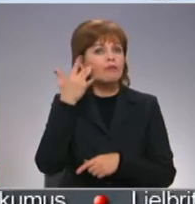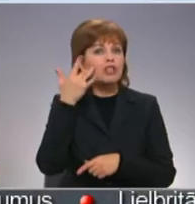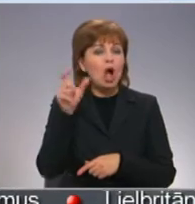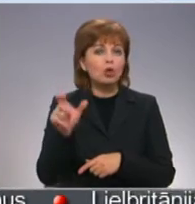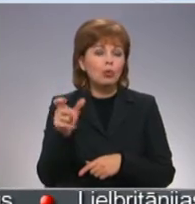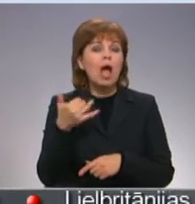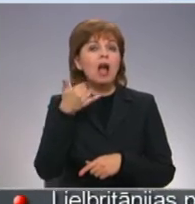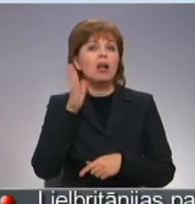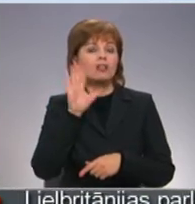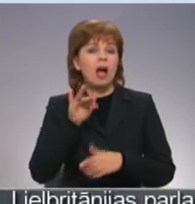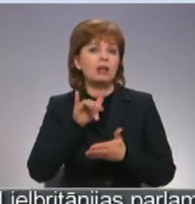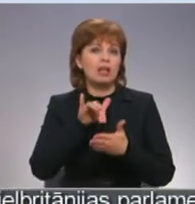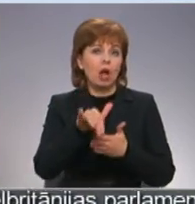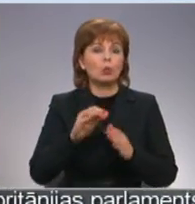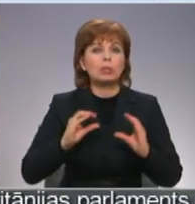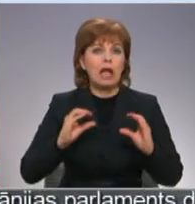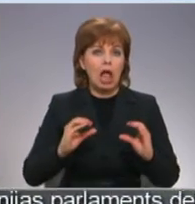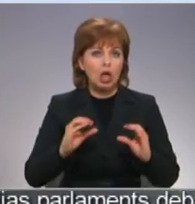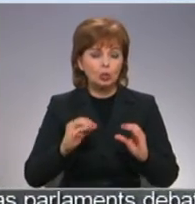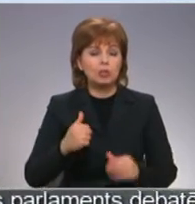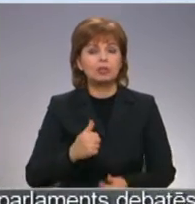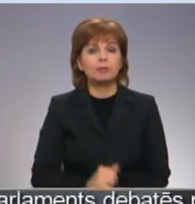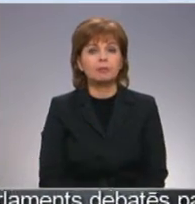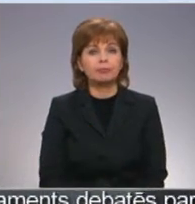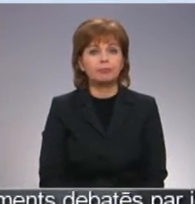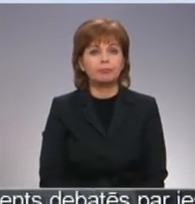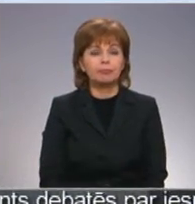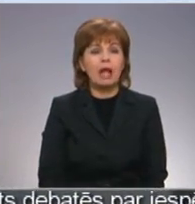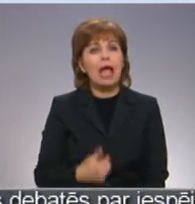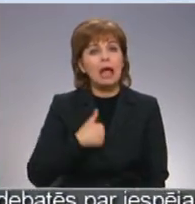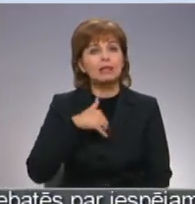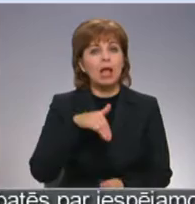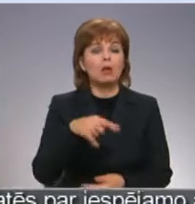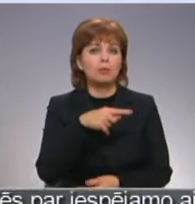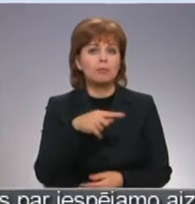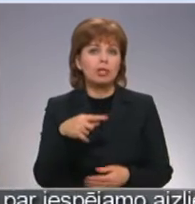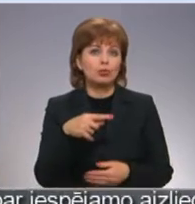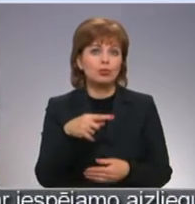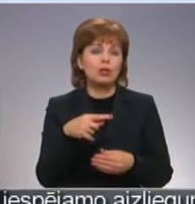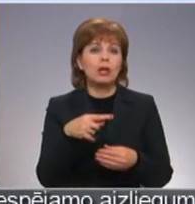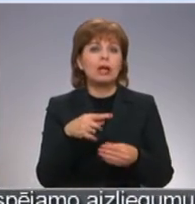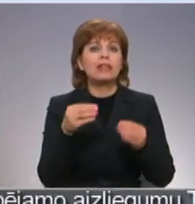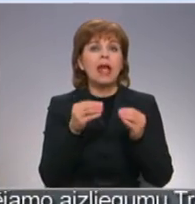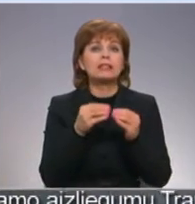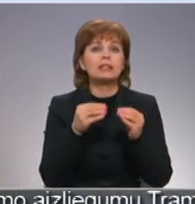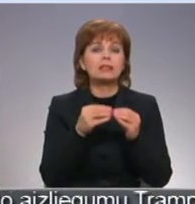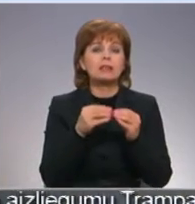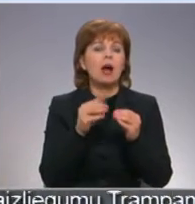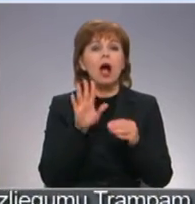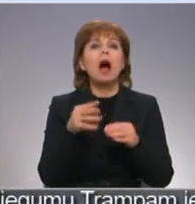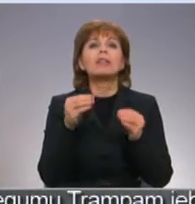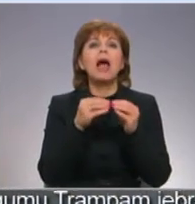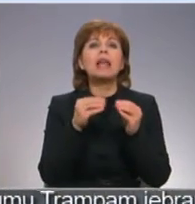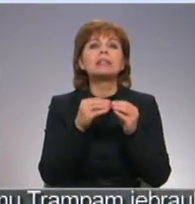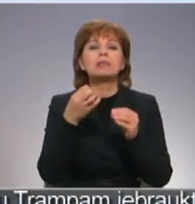brīdī kāpt uz ledus ir droši. Ja kažu, kad ir minimum 10 cm. Es eju, kad ir vismaz 10 cm, neriskēju